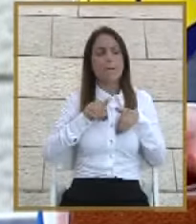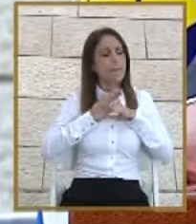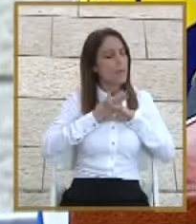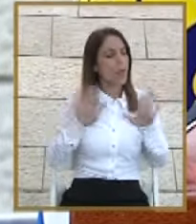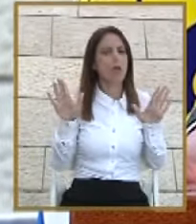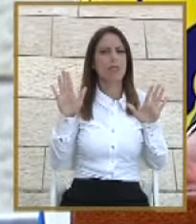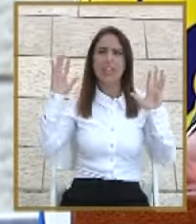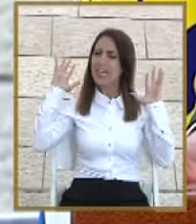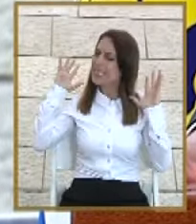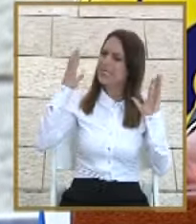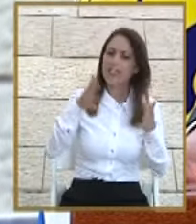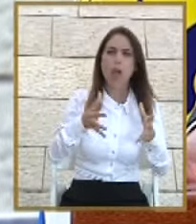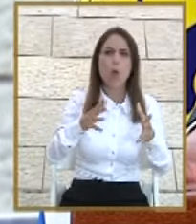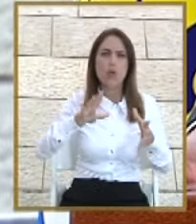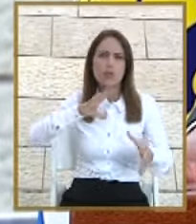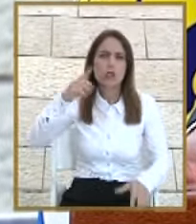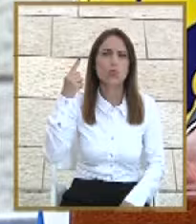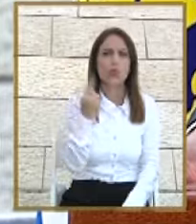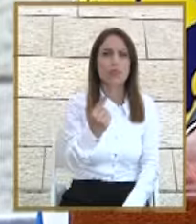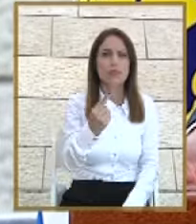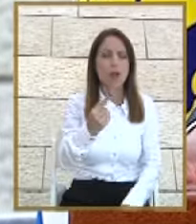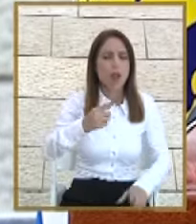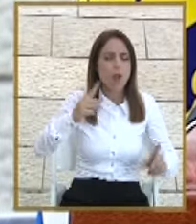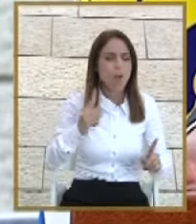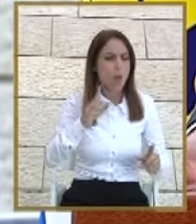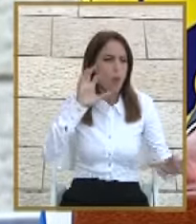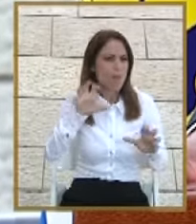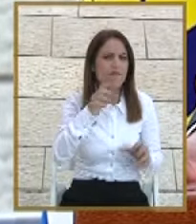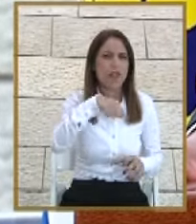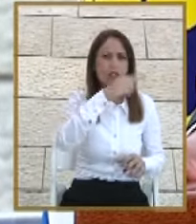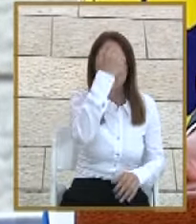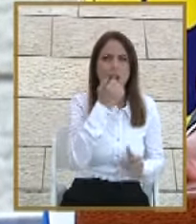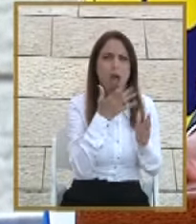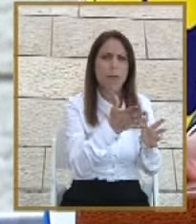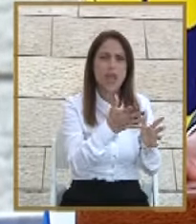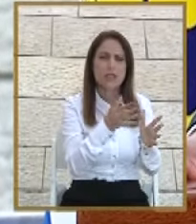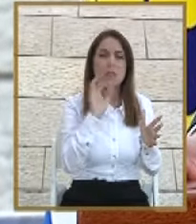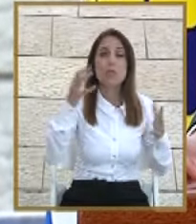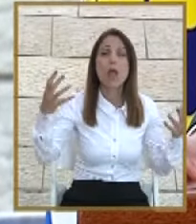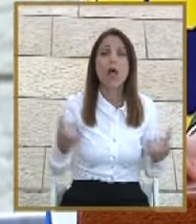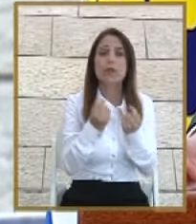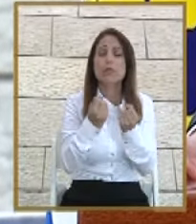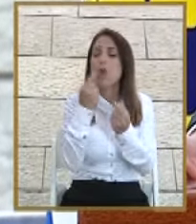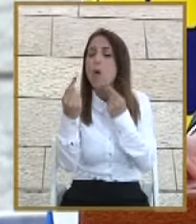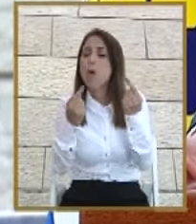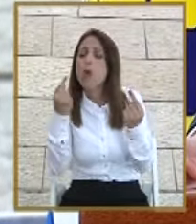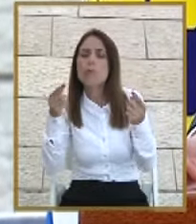הם הסתערו קדימה בחירוף נפש אל מול מפלצות החמאס כדי להציל כל מי